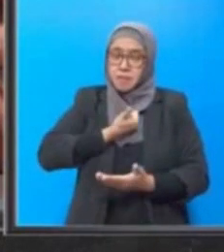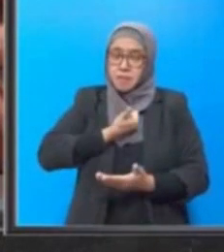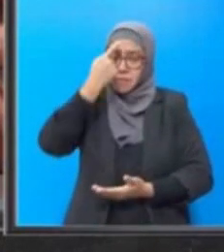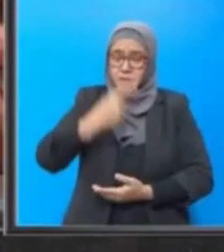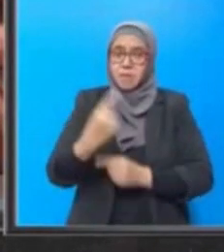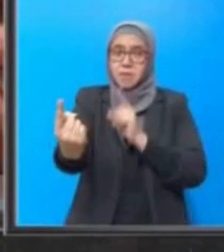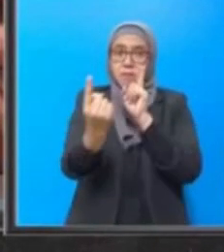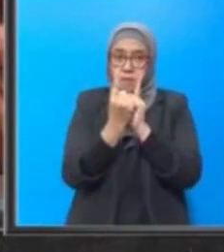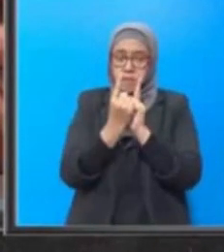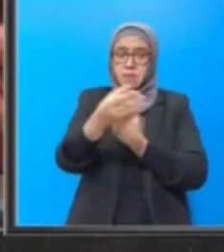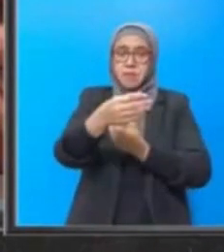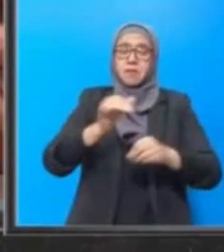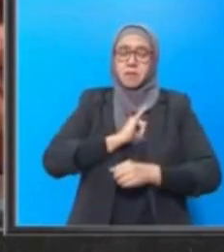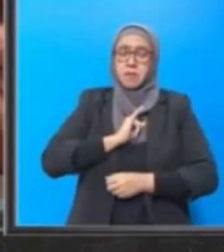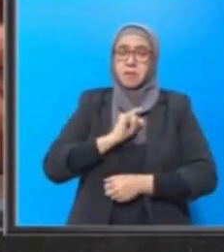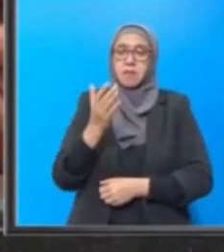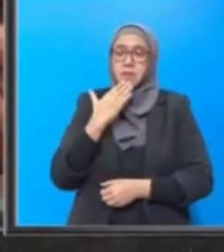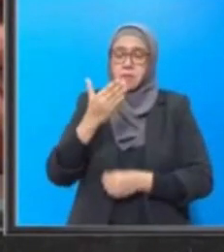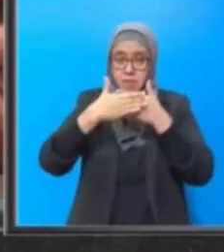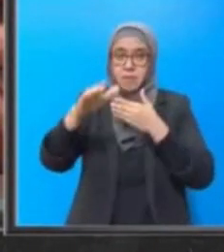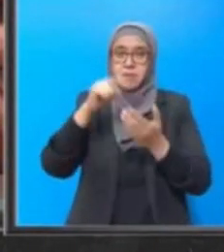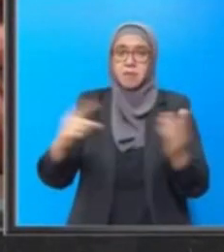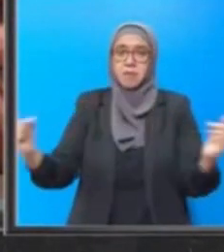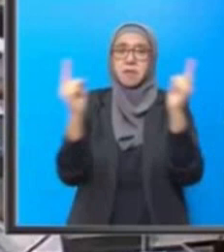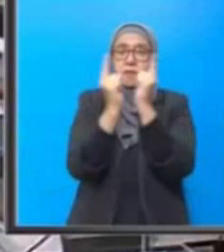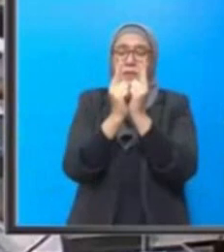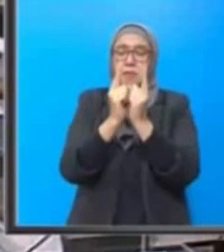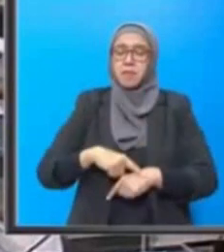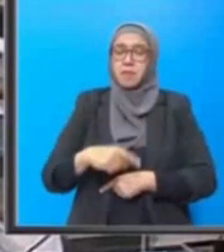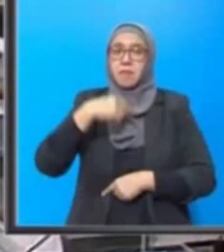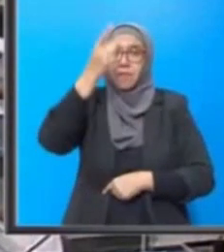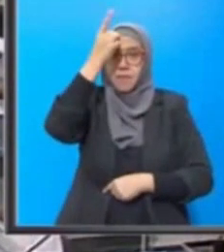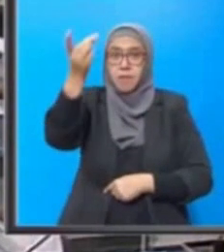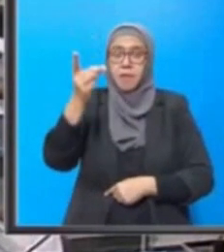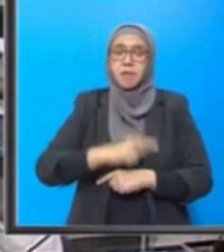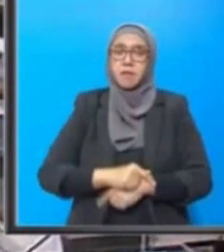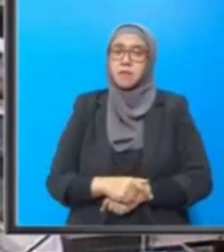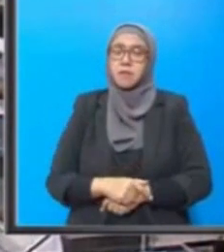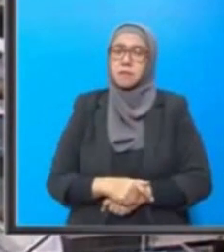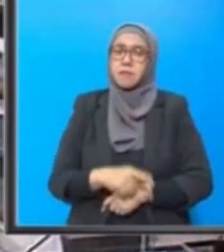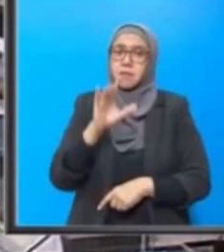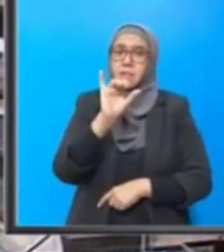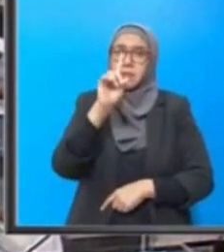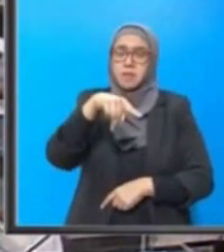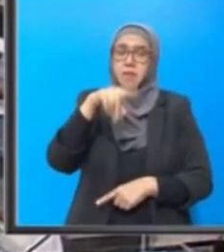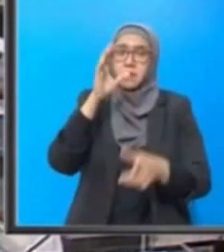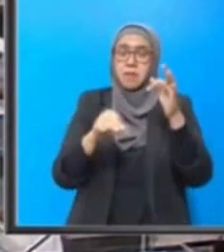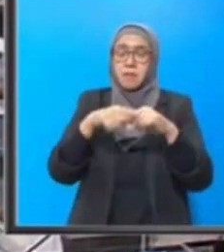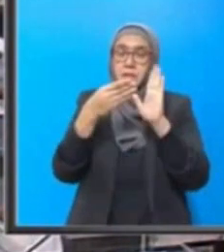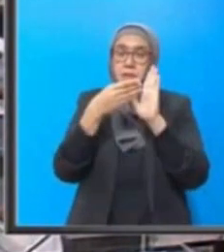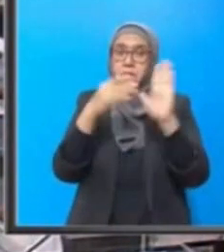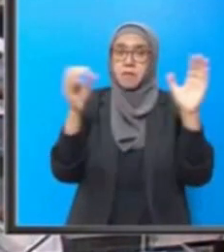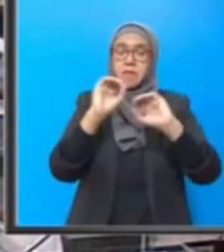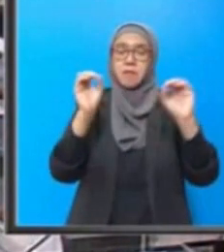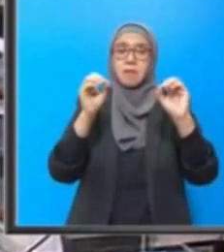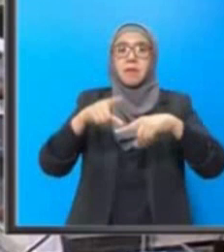menyuruh yang memakai tante-tante speaker speaker Kepong di Mahkamah kalau Tante bukti yang Goki tegang Tom kepada